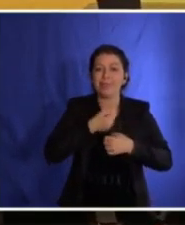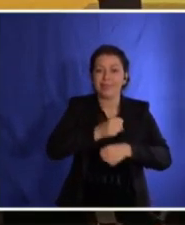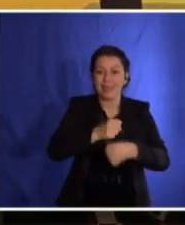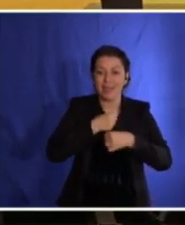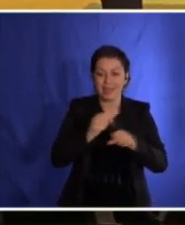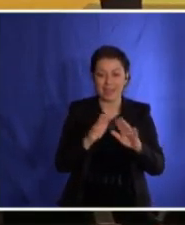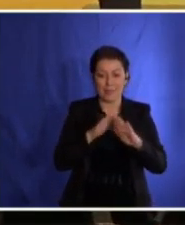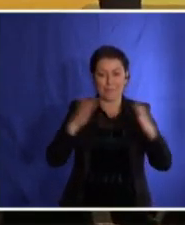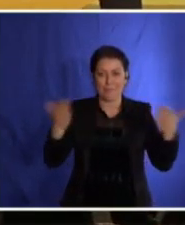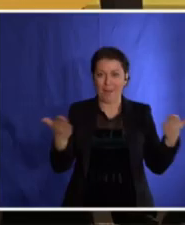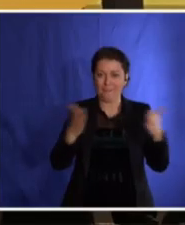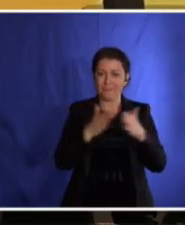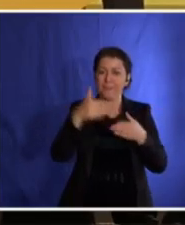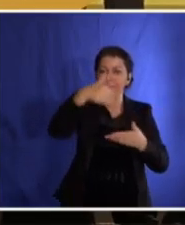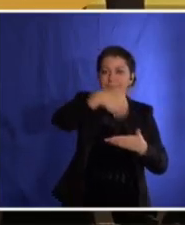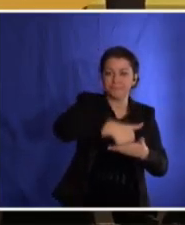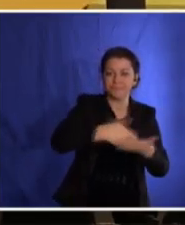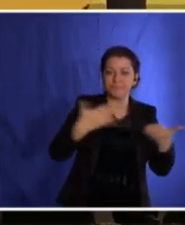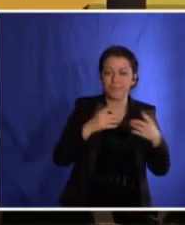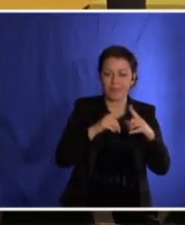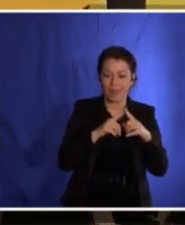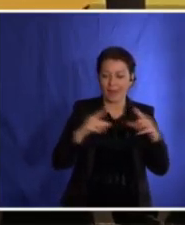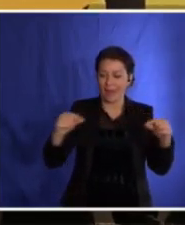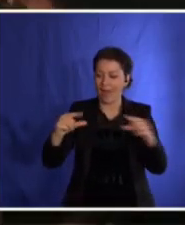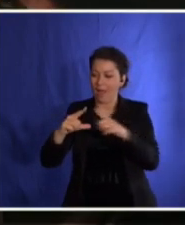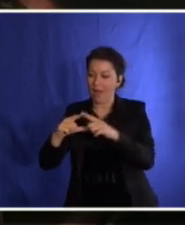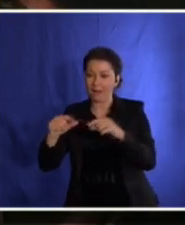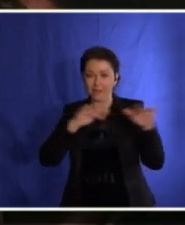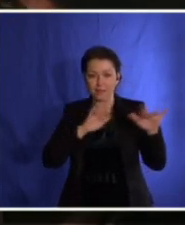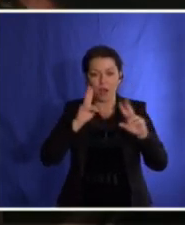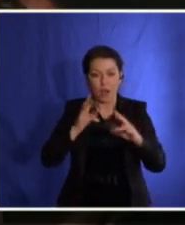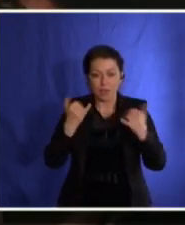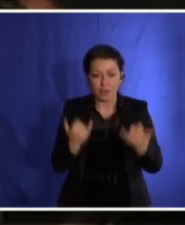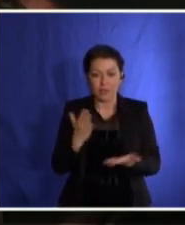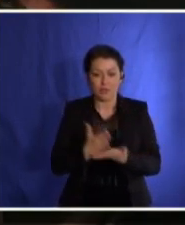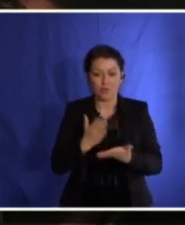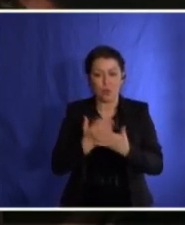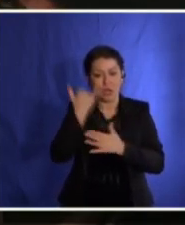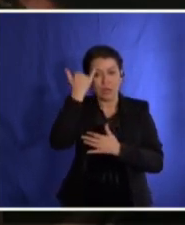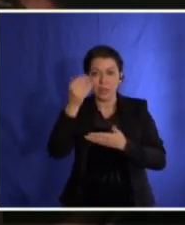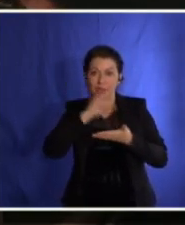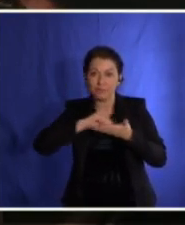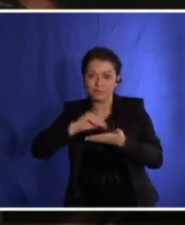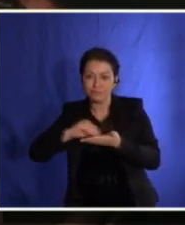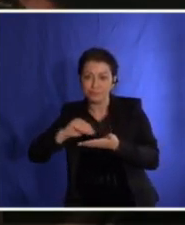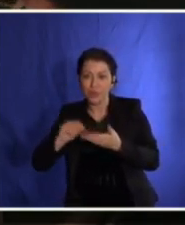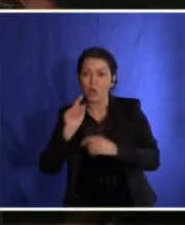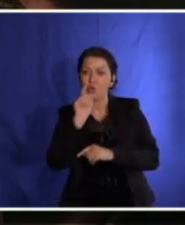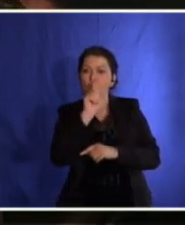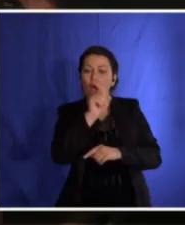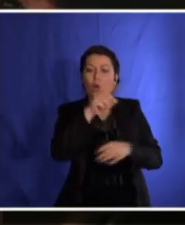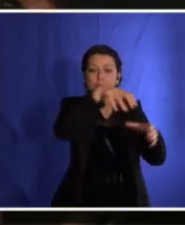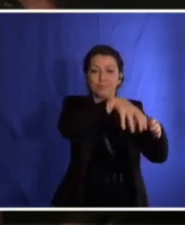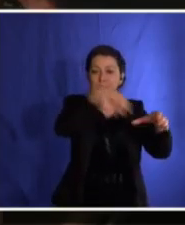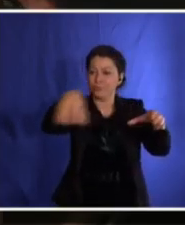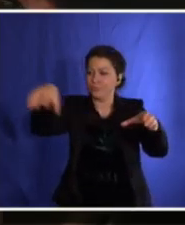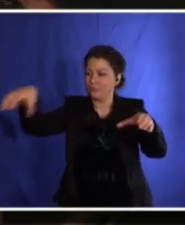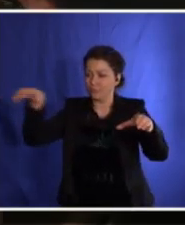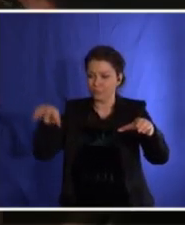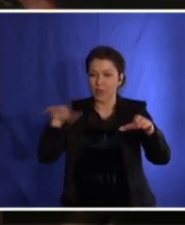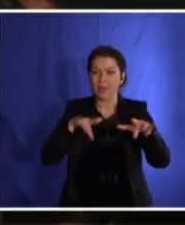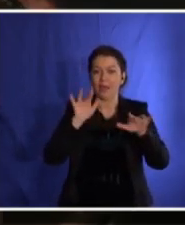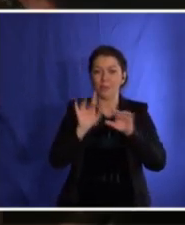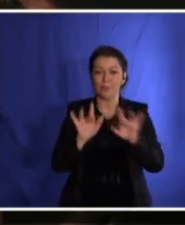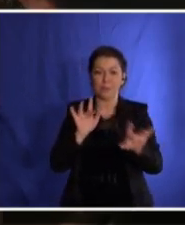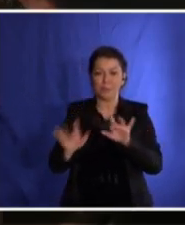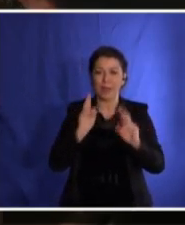auch Karten, wo ihr diese Ideen bereits formulieren könnt. Draußen werden dann Terminals stehen, wo man diese Ideen auch reintippen kann,